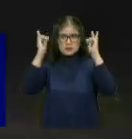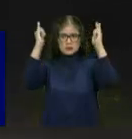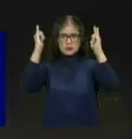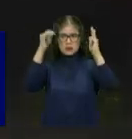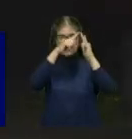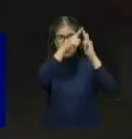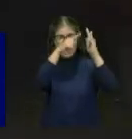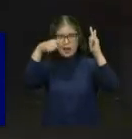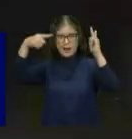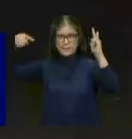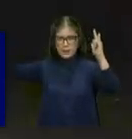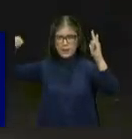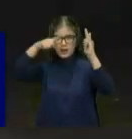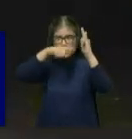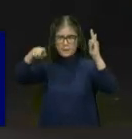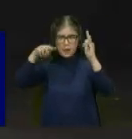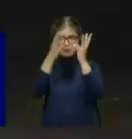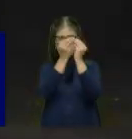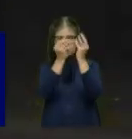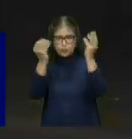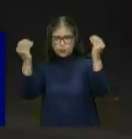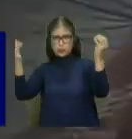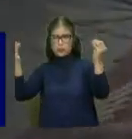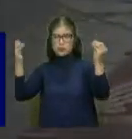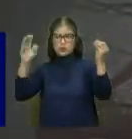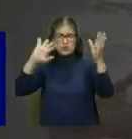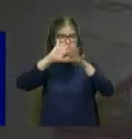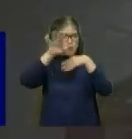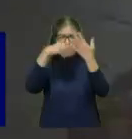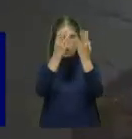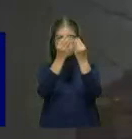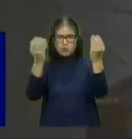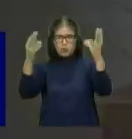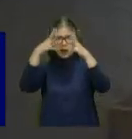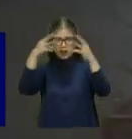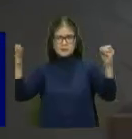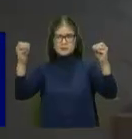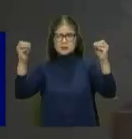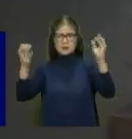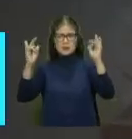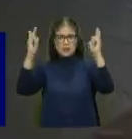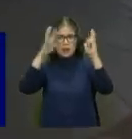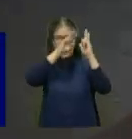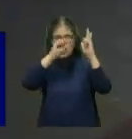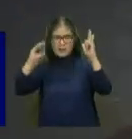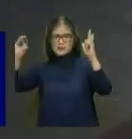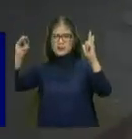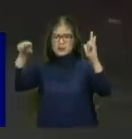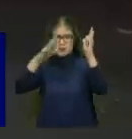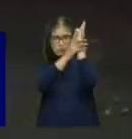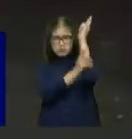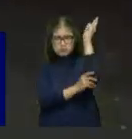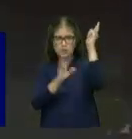Jati, Jakarta Timur, Senin siang. Api membakar seluruh bagian kabel hingga menjalar ke tiang listrik, nyaris membakar pohon yang berada di